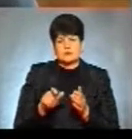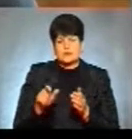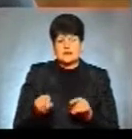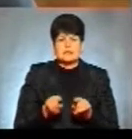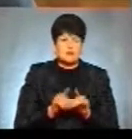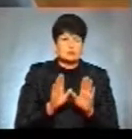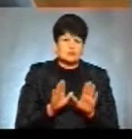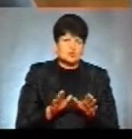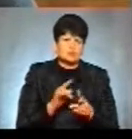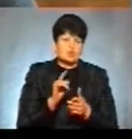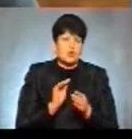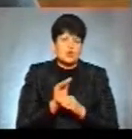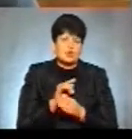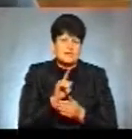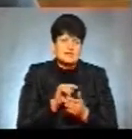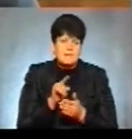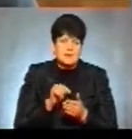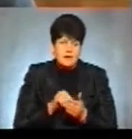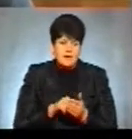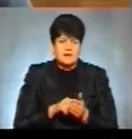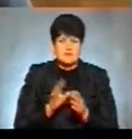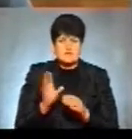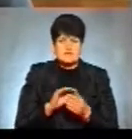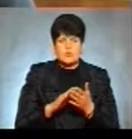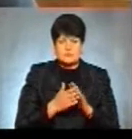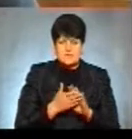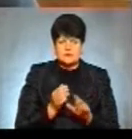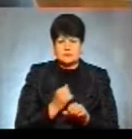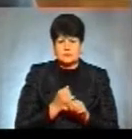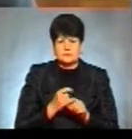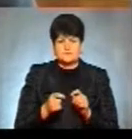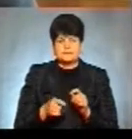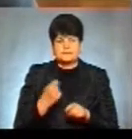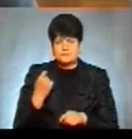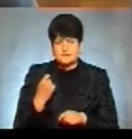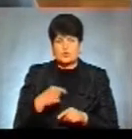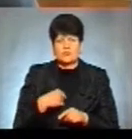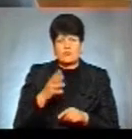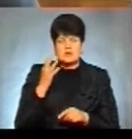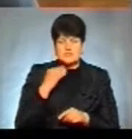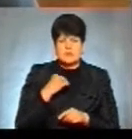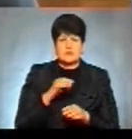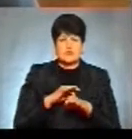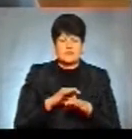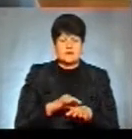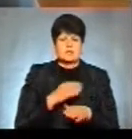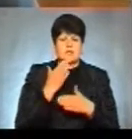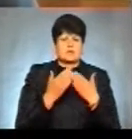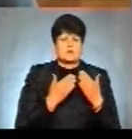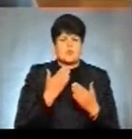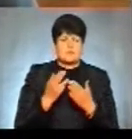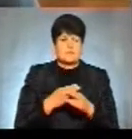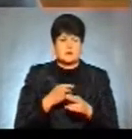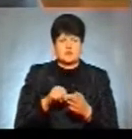поступати додаткові запитання щодо всіх обставин вчинення злочину. В такому випадку вважаю, що провести допит обвинувачених без